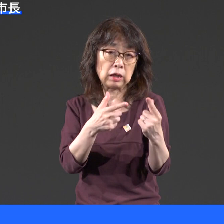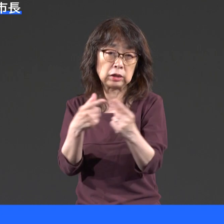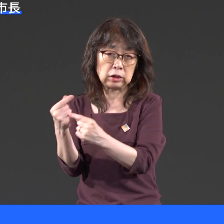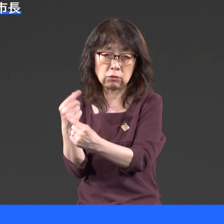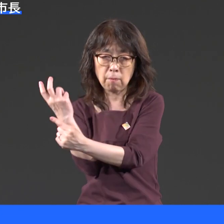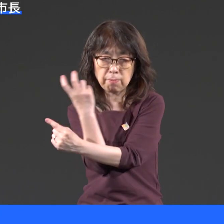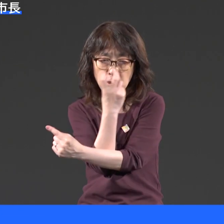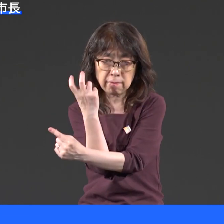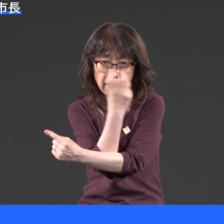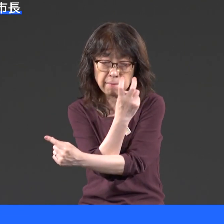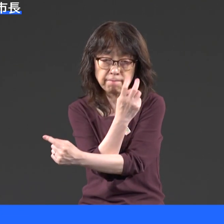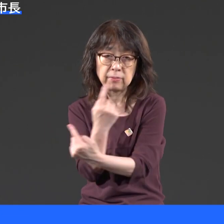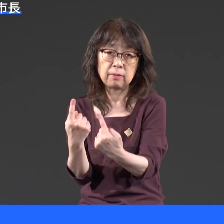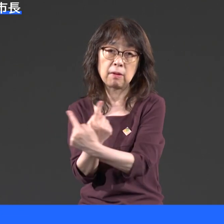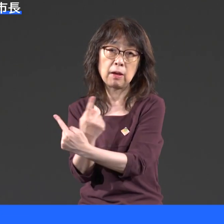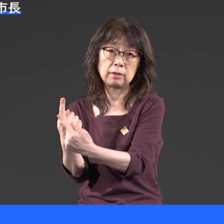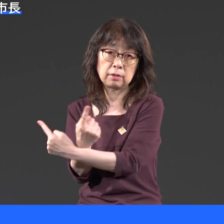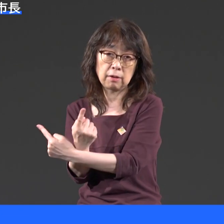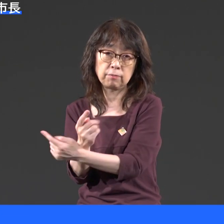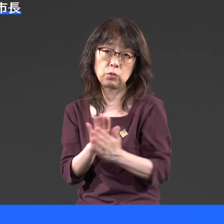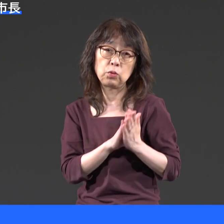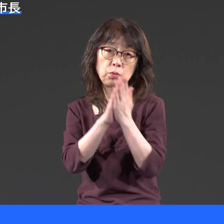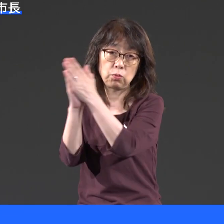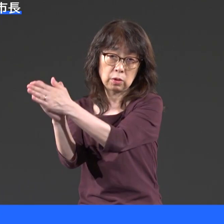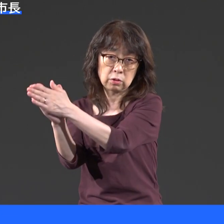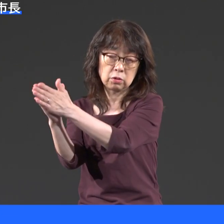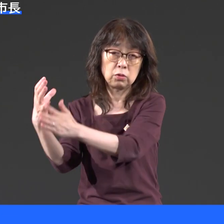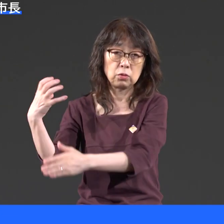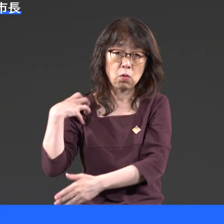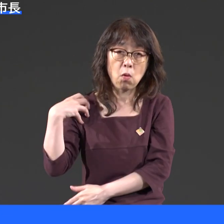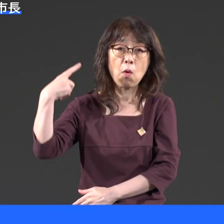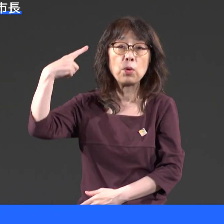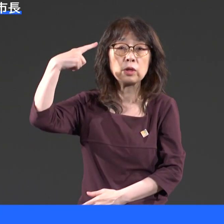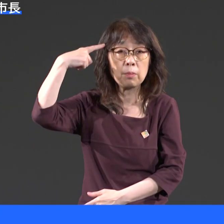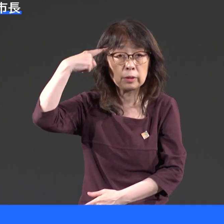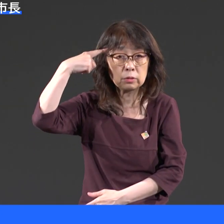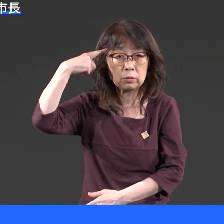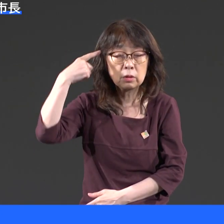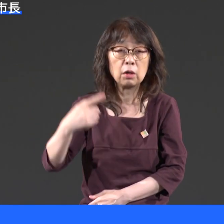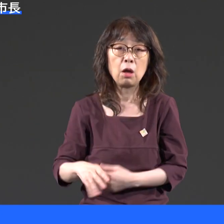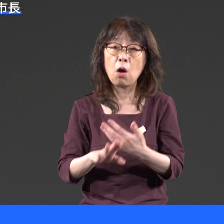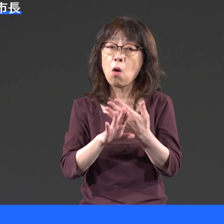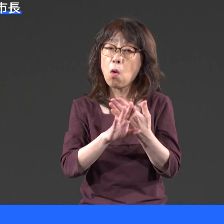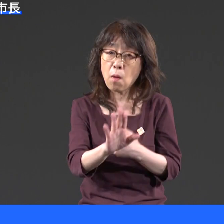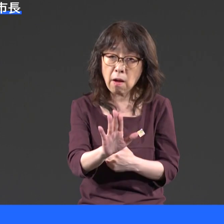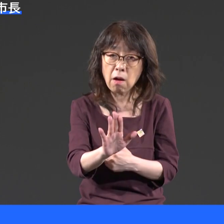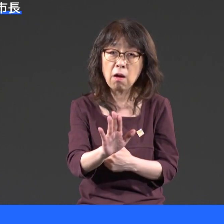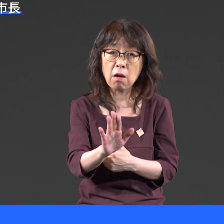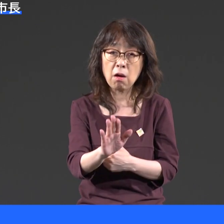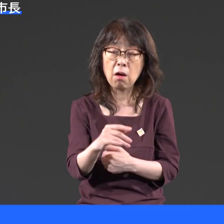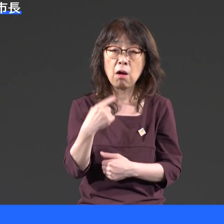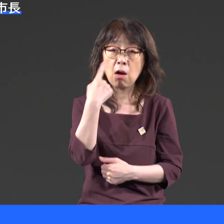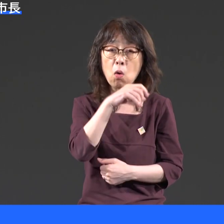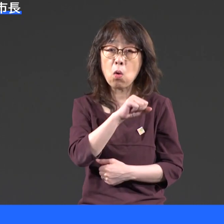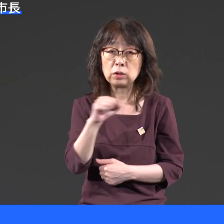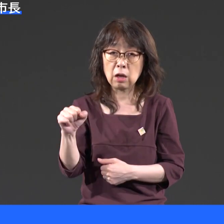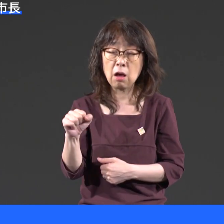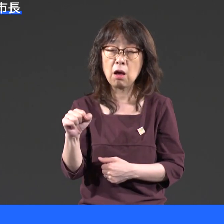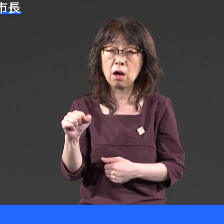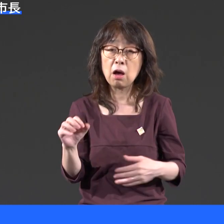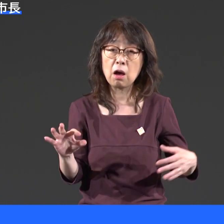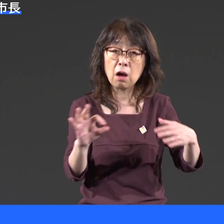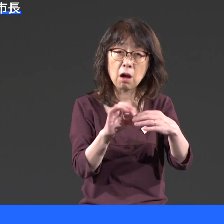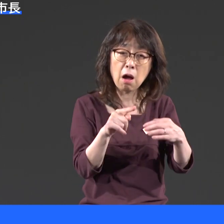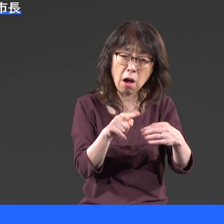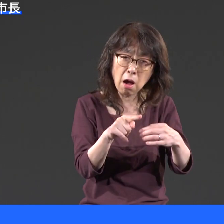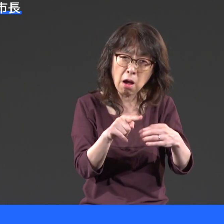いて改善をしていただく必要があるのかなというふうに思ってます。でその他、例えばその口座の紐付けが違っていたと、